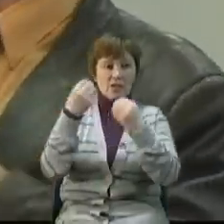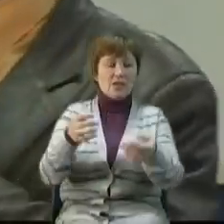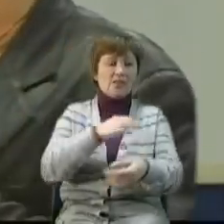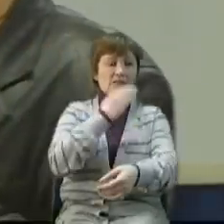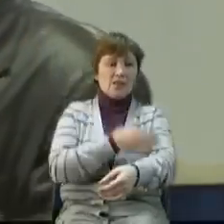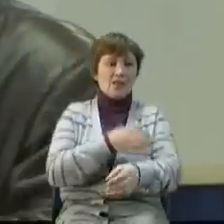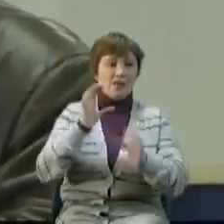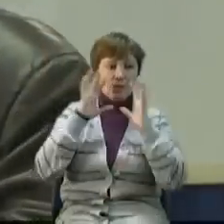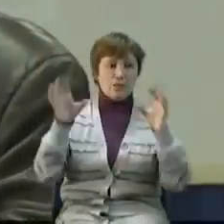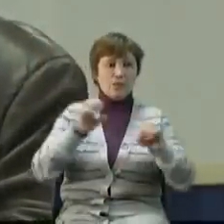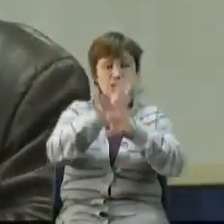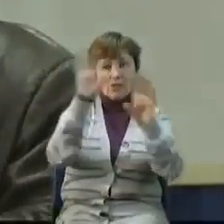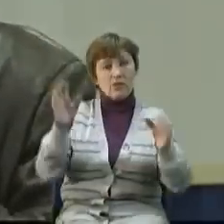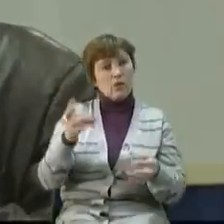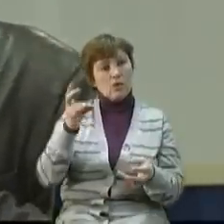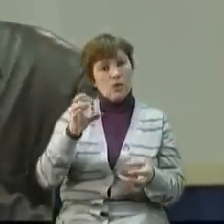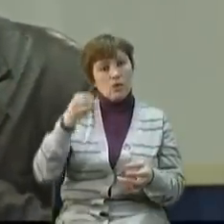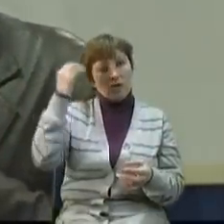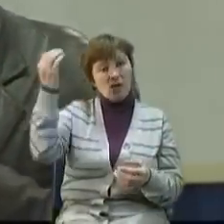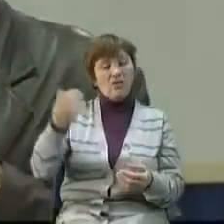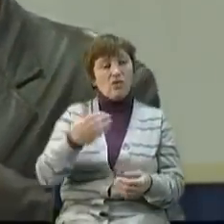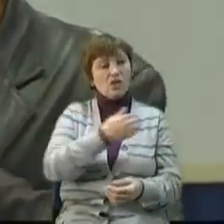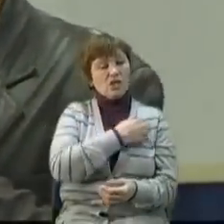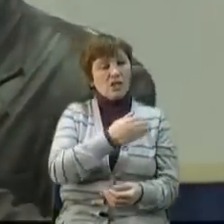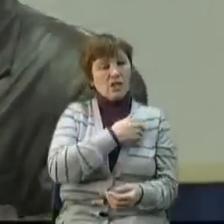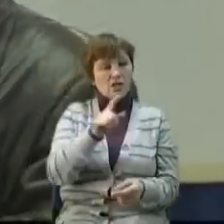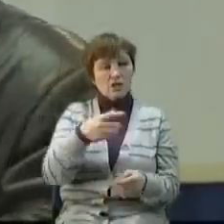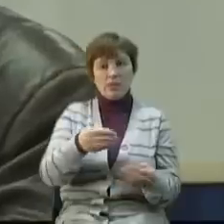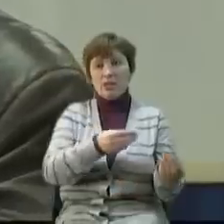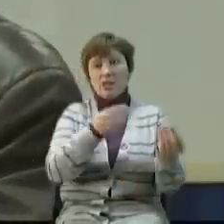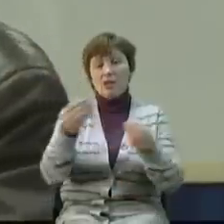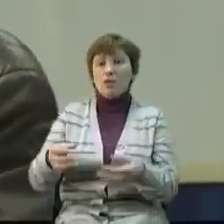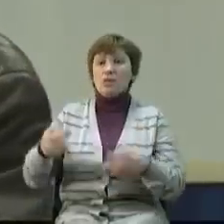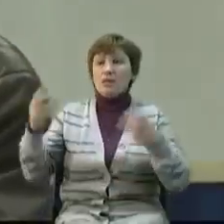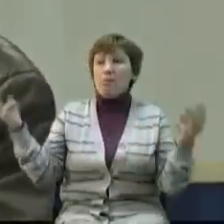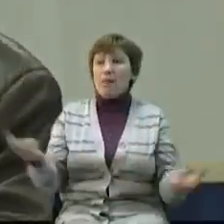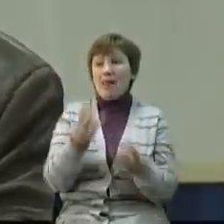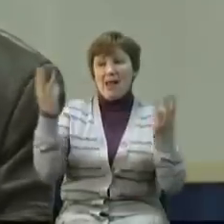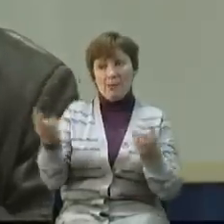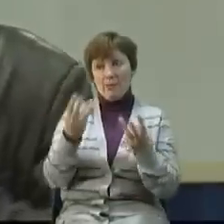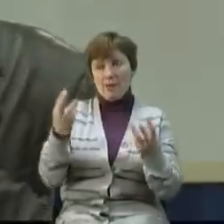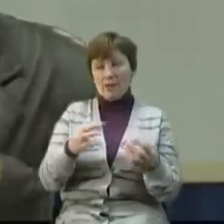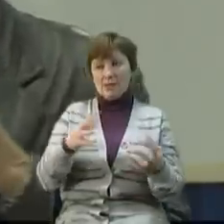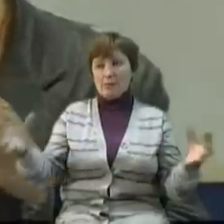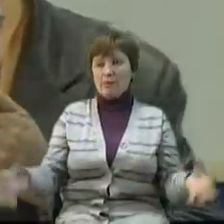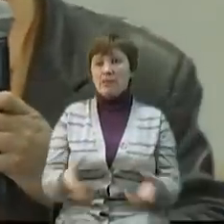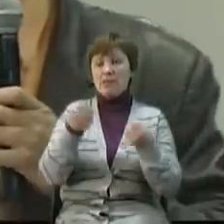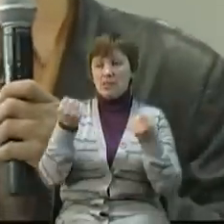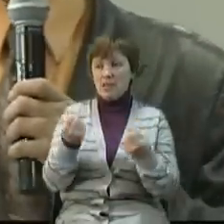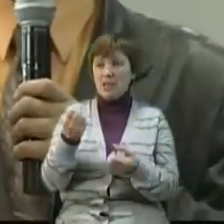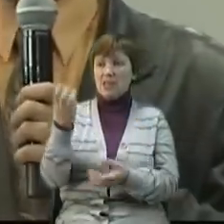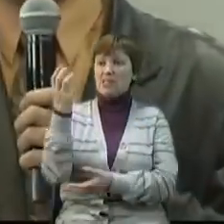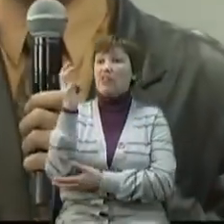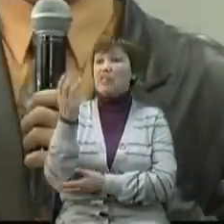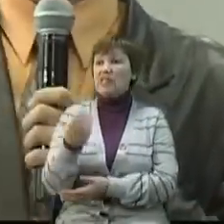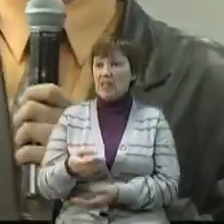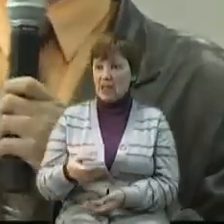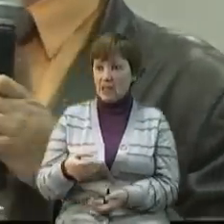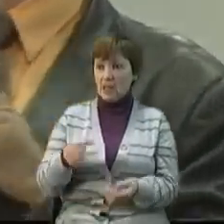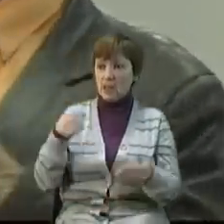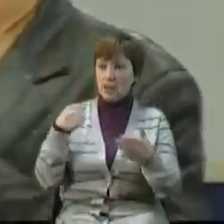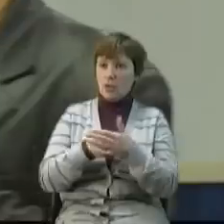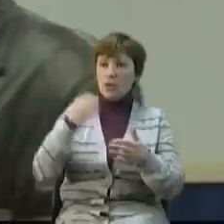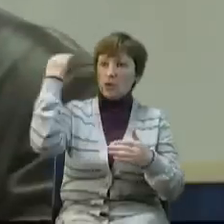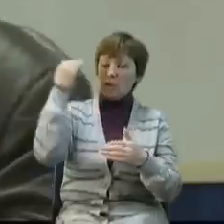чтобы ты донес это пламя спасения, этот светильник донес до конца, и ты как